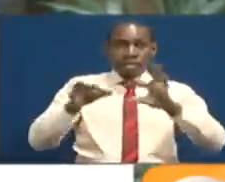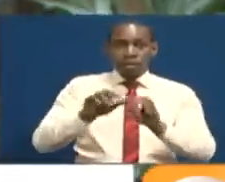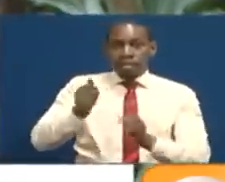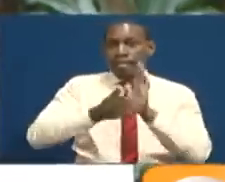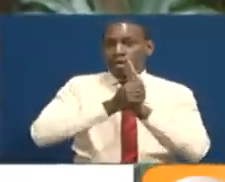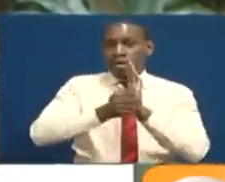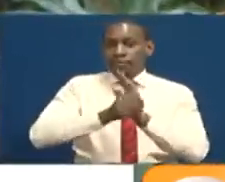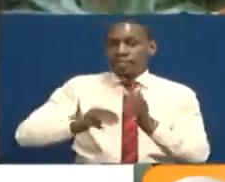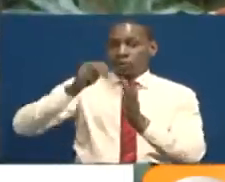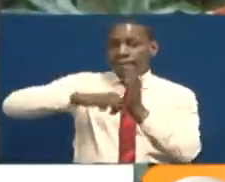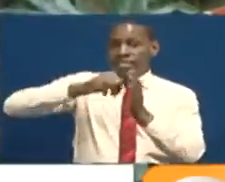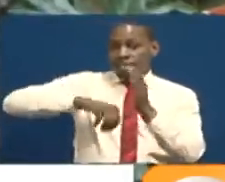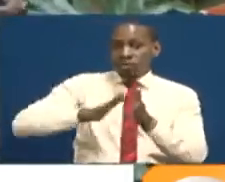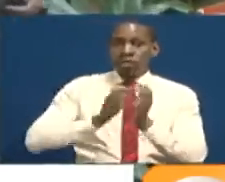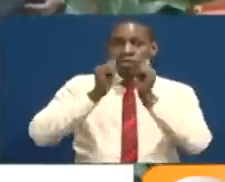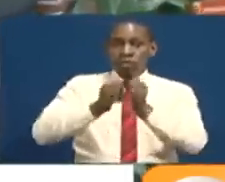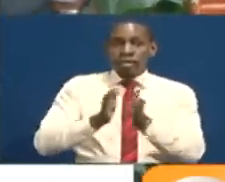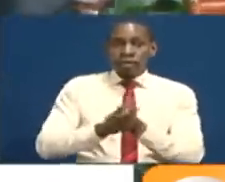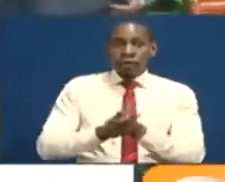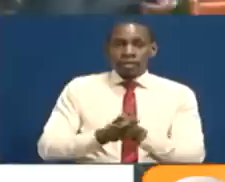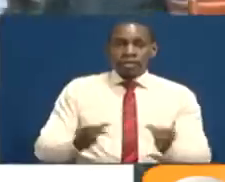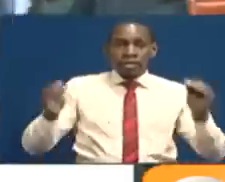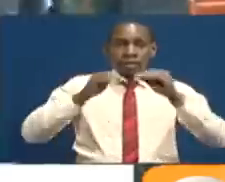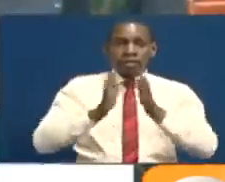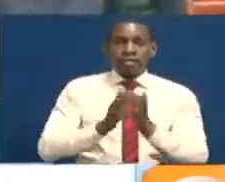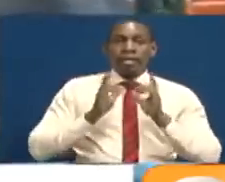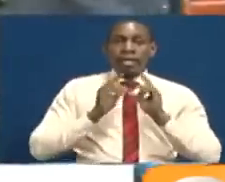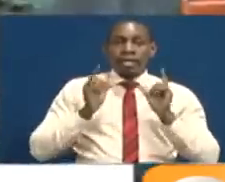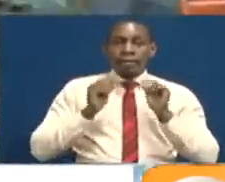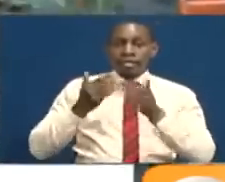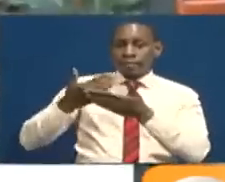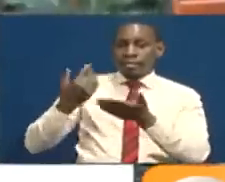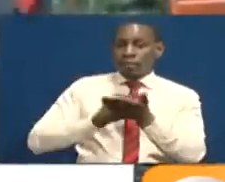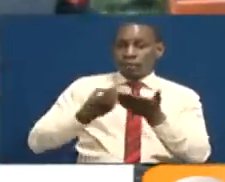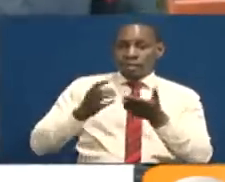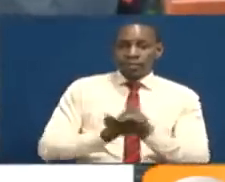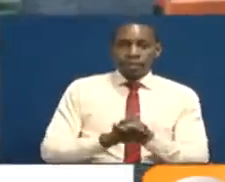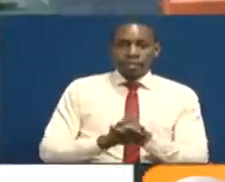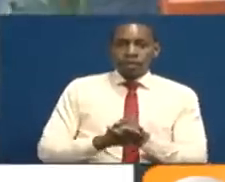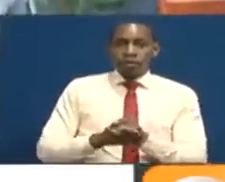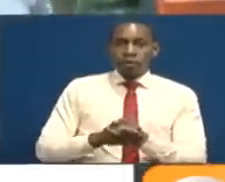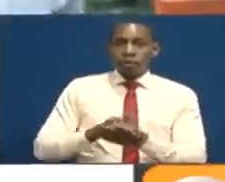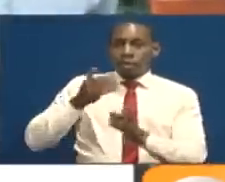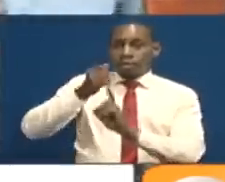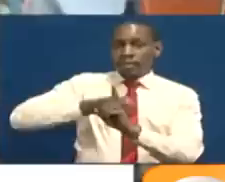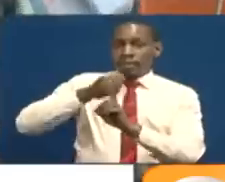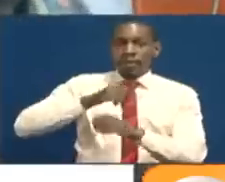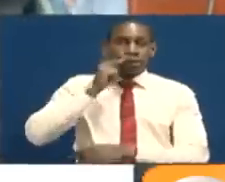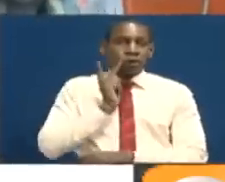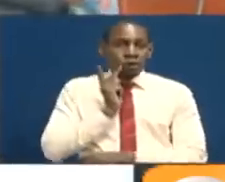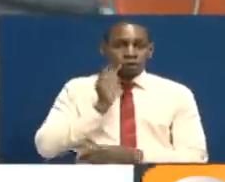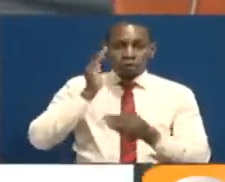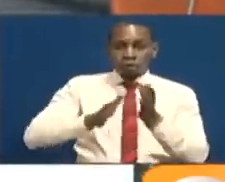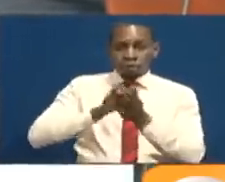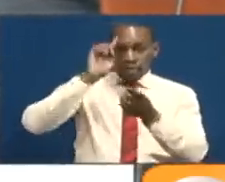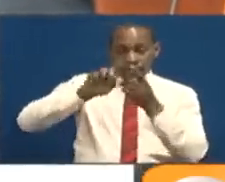yale ya wataalamu kutoka ukambani pamoja na kongamano la wahubiri Ijumaa iliyopita, rai zao zikiwa Musyoka aweke pembeni